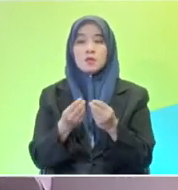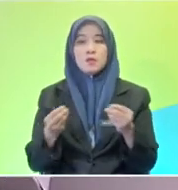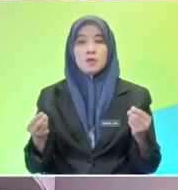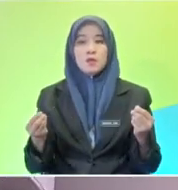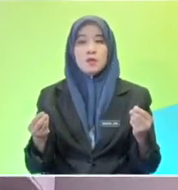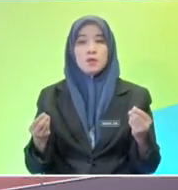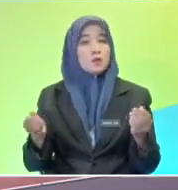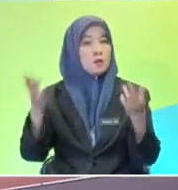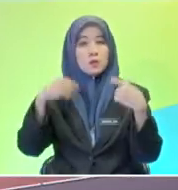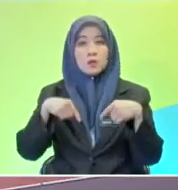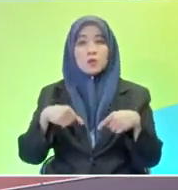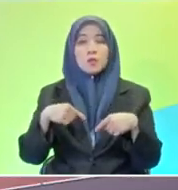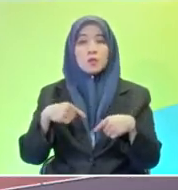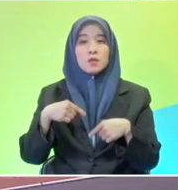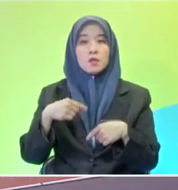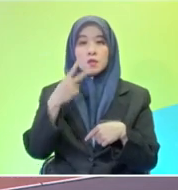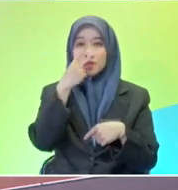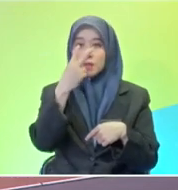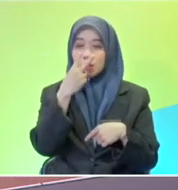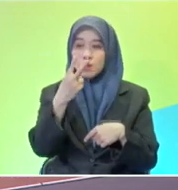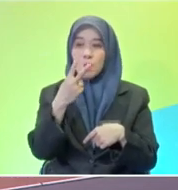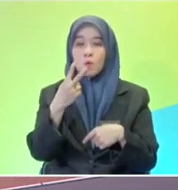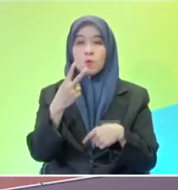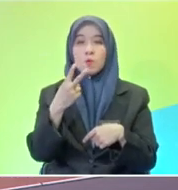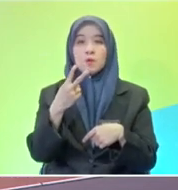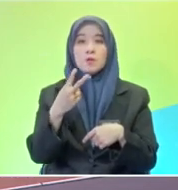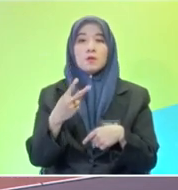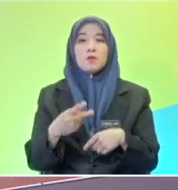tengok. Wow.